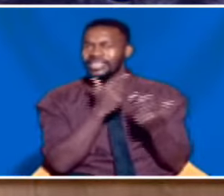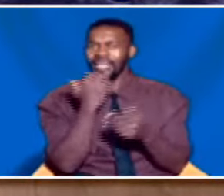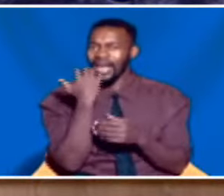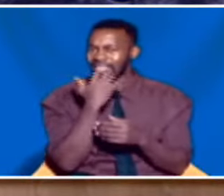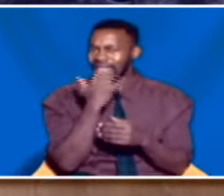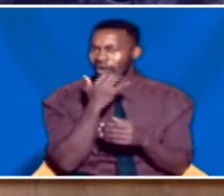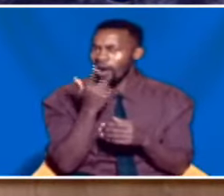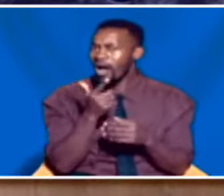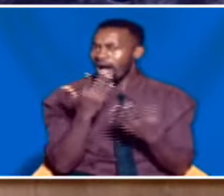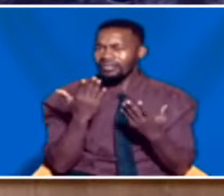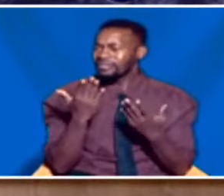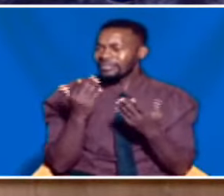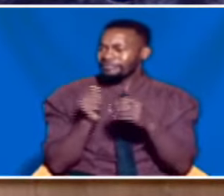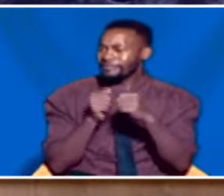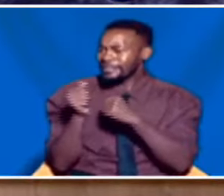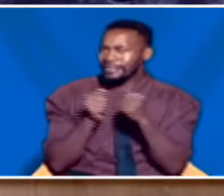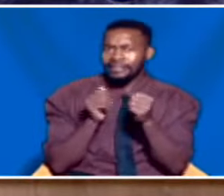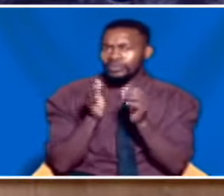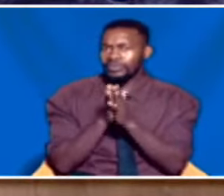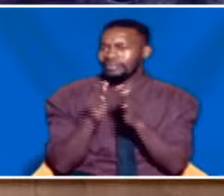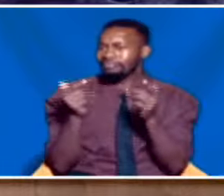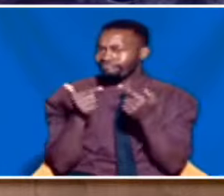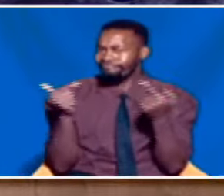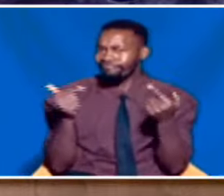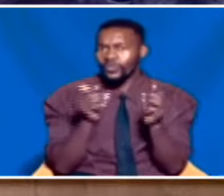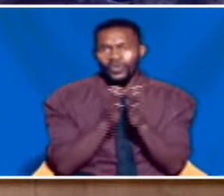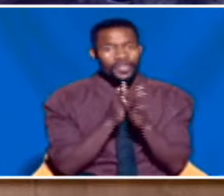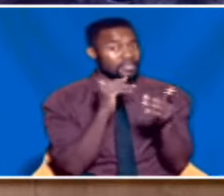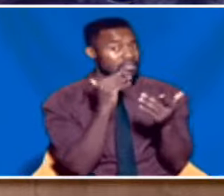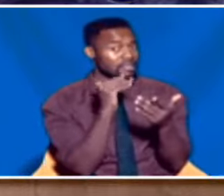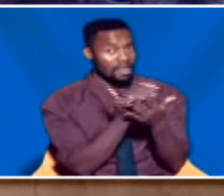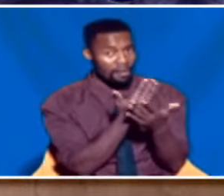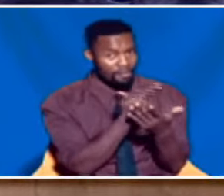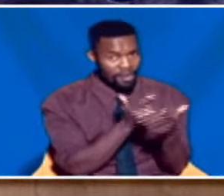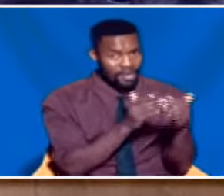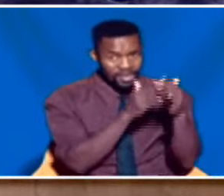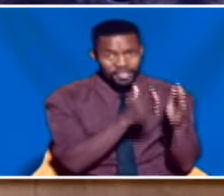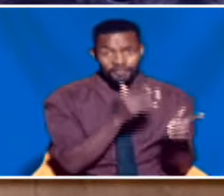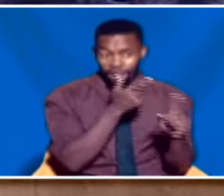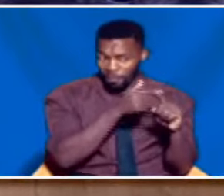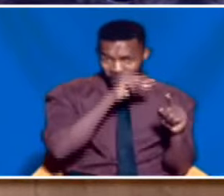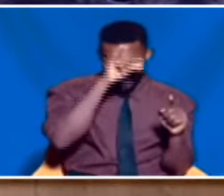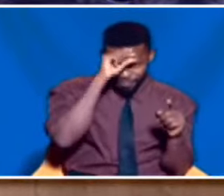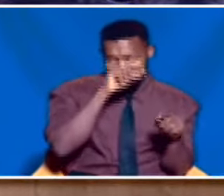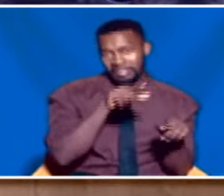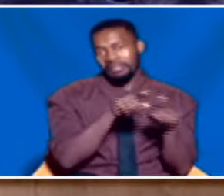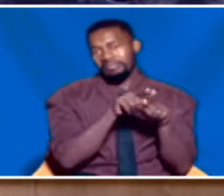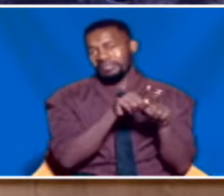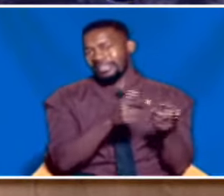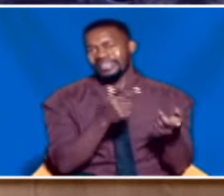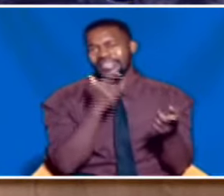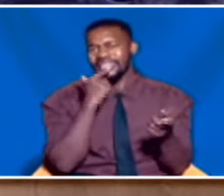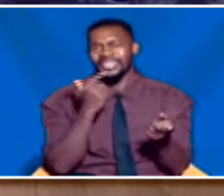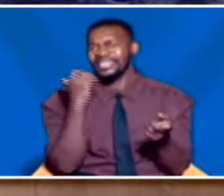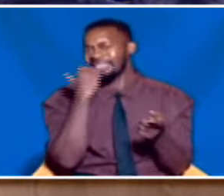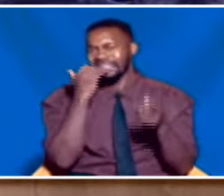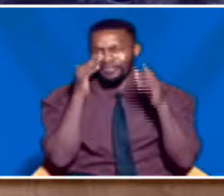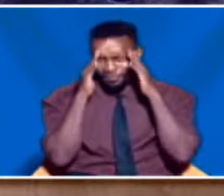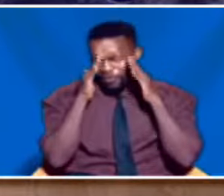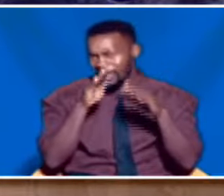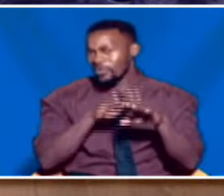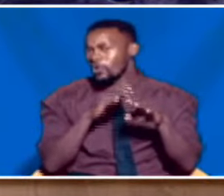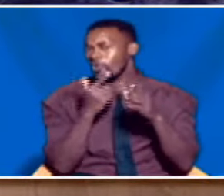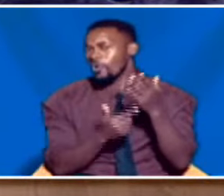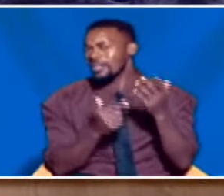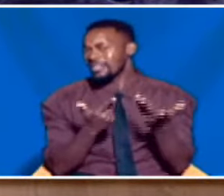na upinzani kutoka kwa baadhi ya viongozi serikalini wakidai kuwa anaeneza siasa za ukabila. Hata hivyo, Gachagua